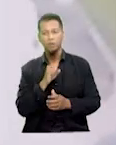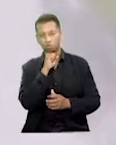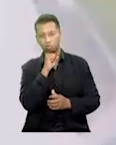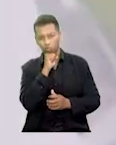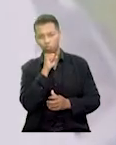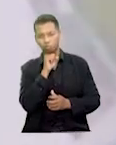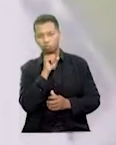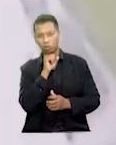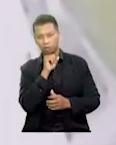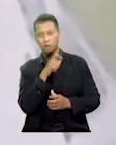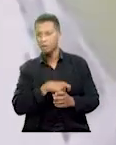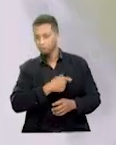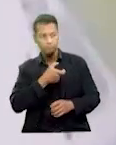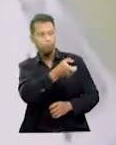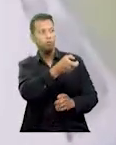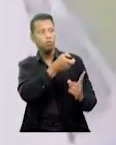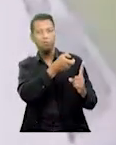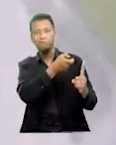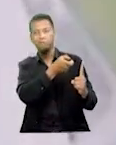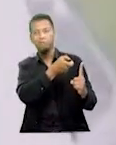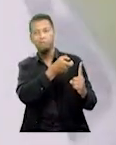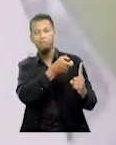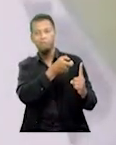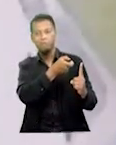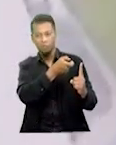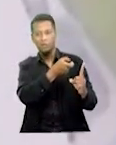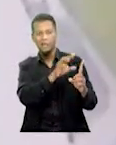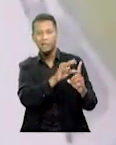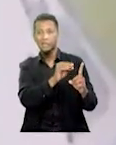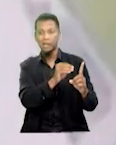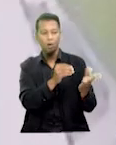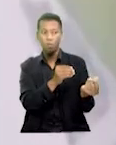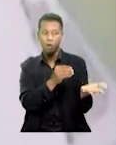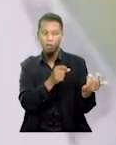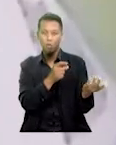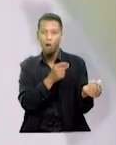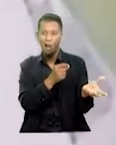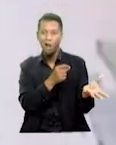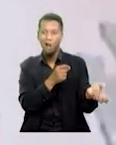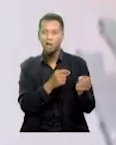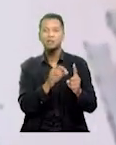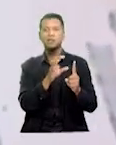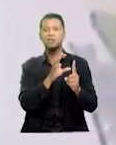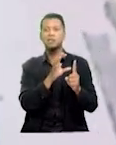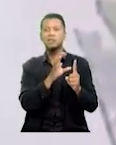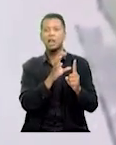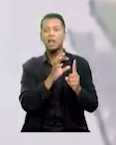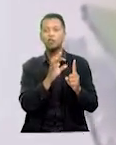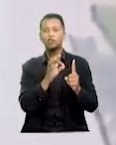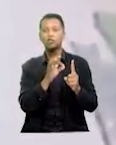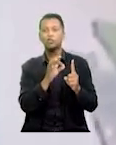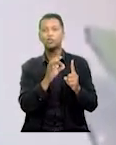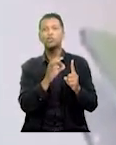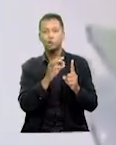Dengan menodongkan senjata api, pelaku mengancam karyawan minimarket menyerahkan uang dan ratusan bungkus rokok. Pelaku juga